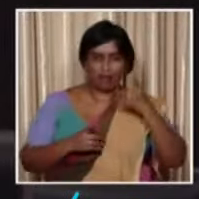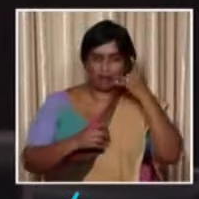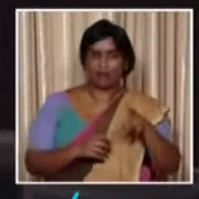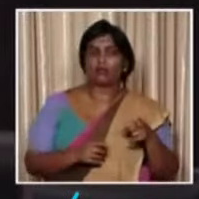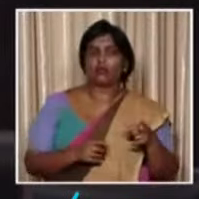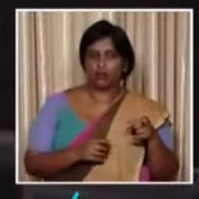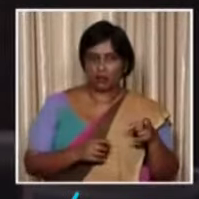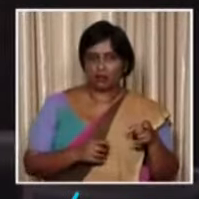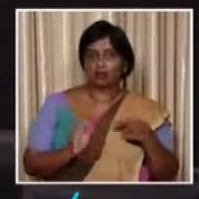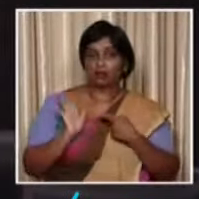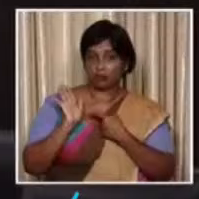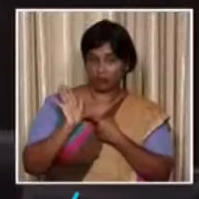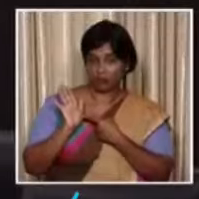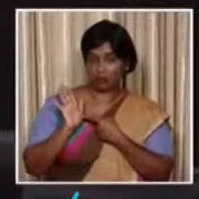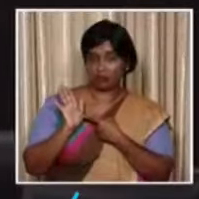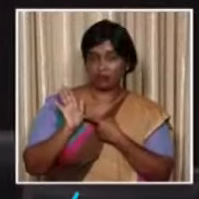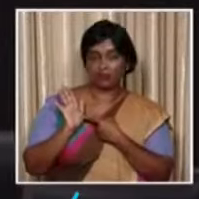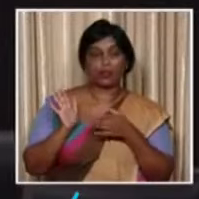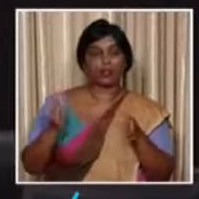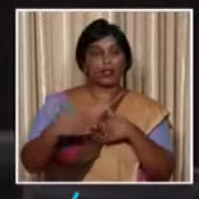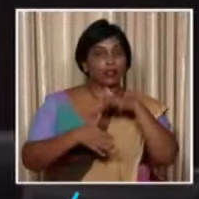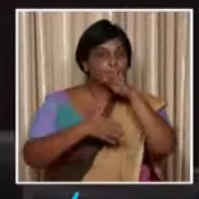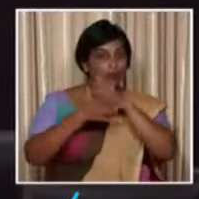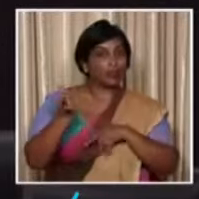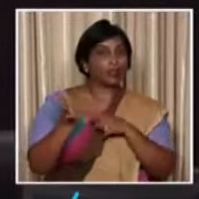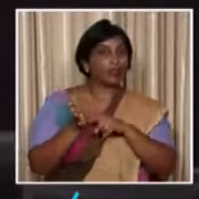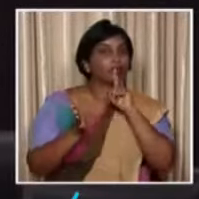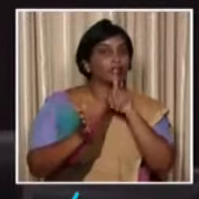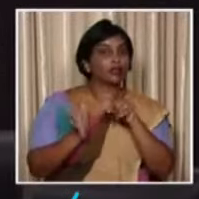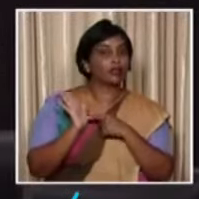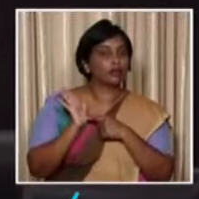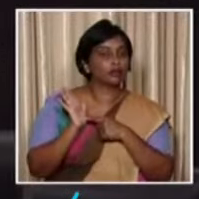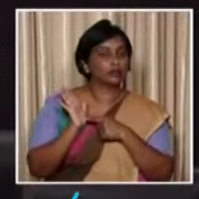මෙතනදී මේ මෙන්න මේ කැබිනට් පත්‍රය කියන්නේ මොකක්ද